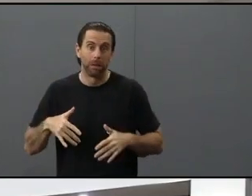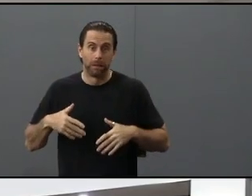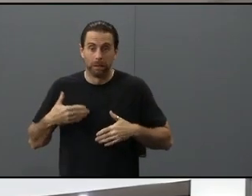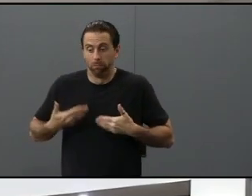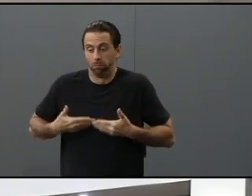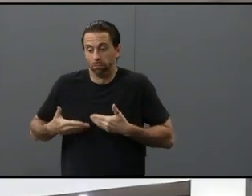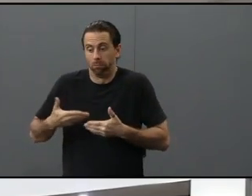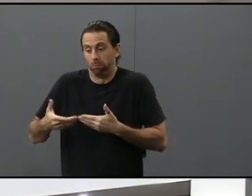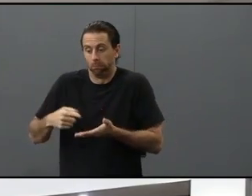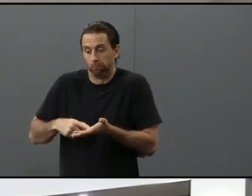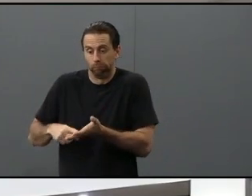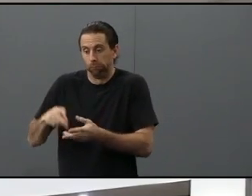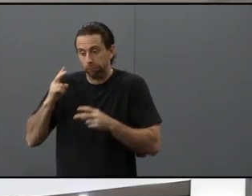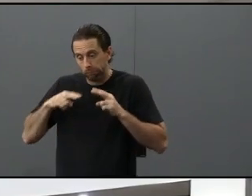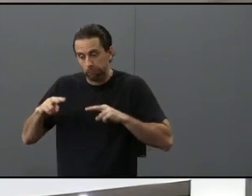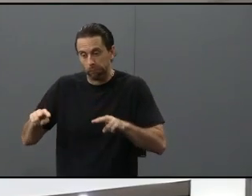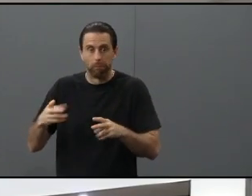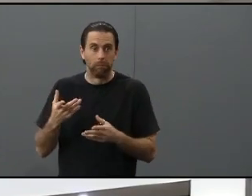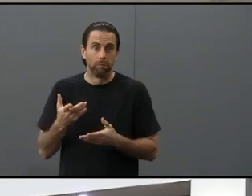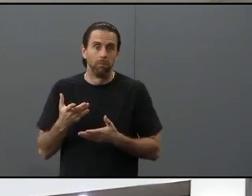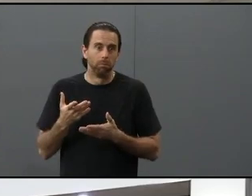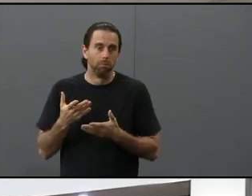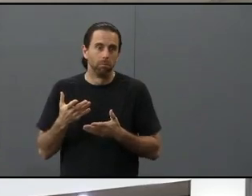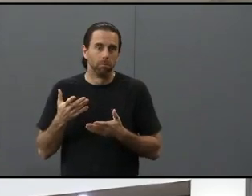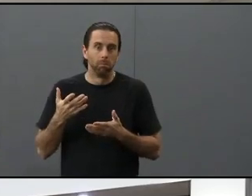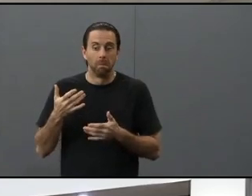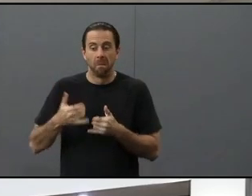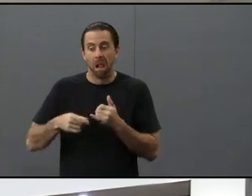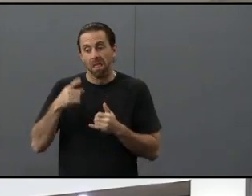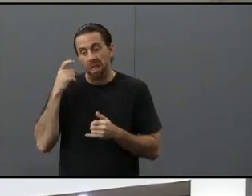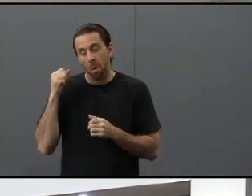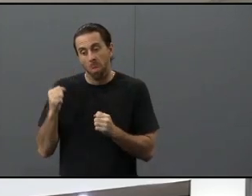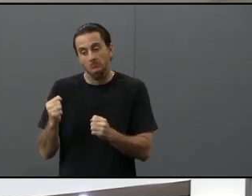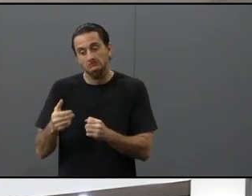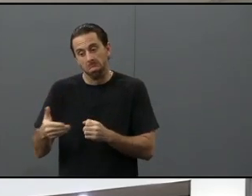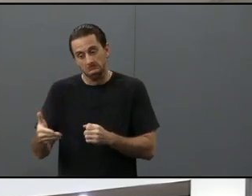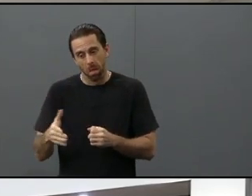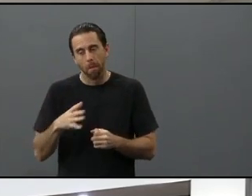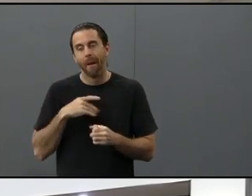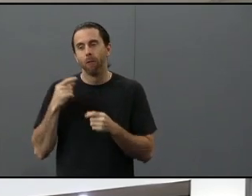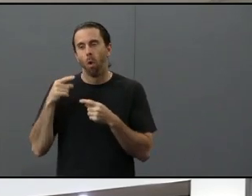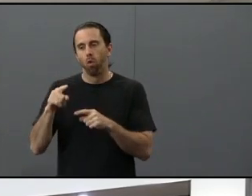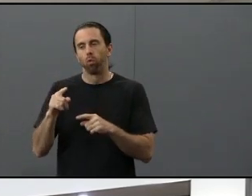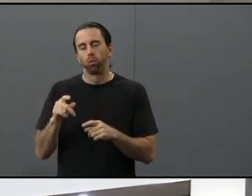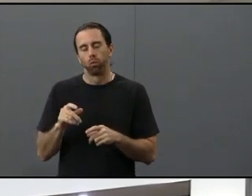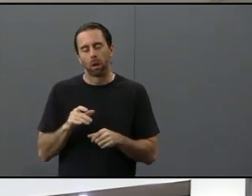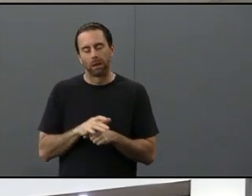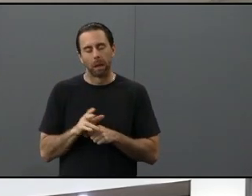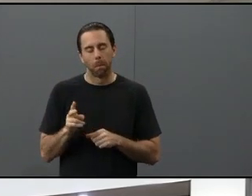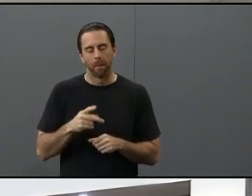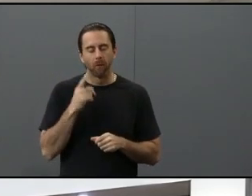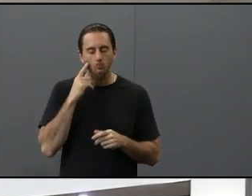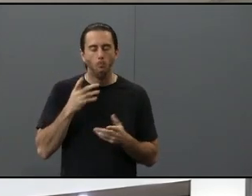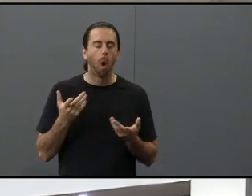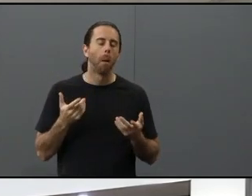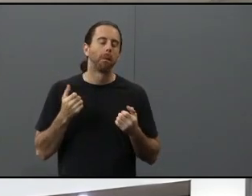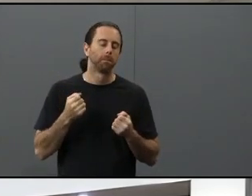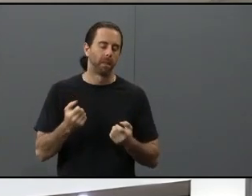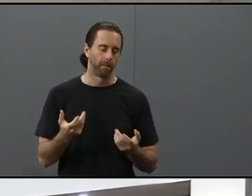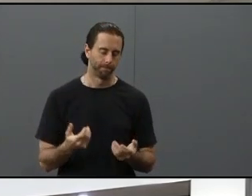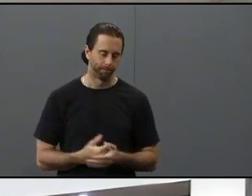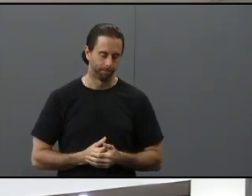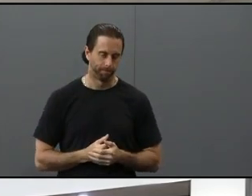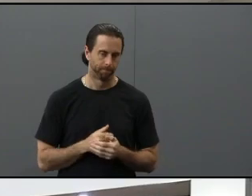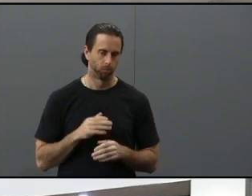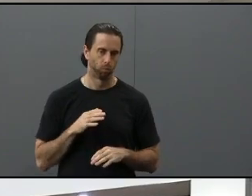de le trill la portion réglementaire va être beaucoup plus travaillée fin de l'été automne mais on va vous revenir assez rapidement on va essayer de voir les possibilités